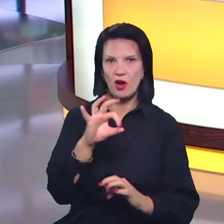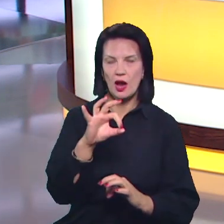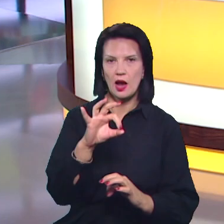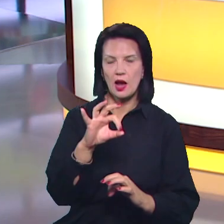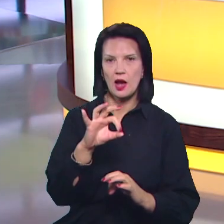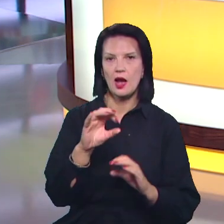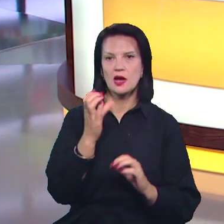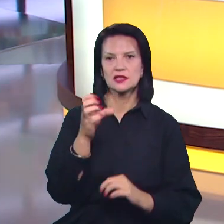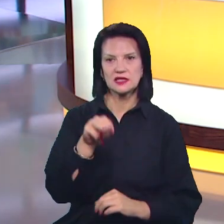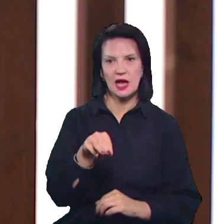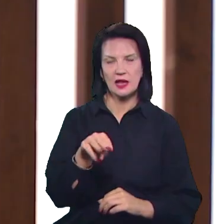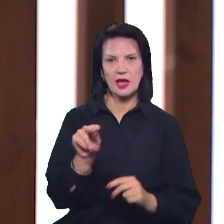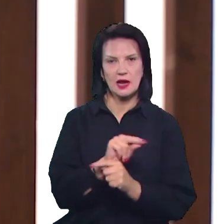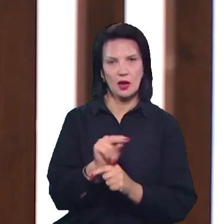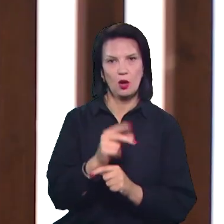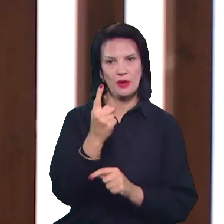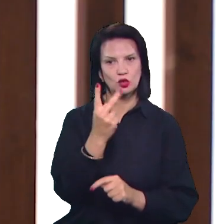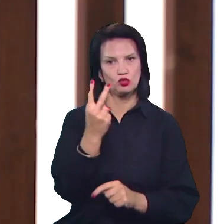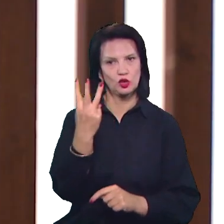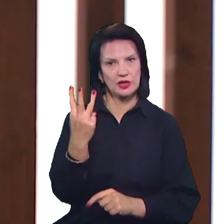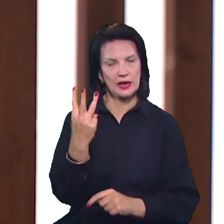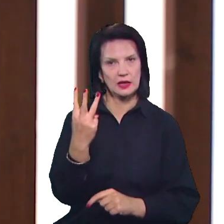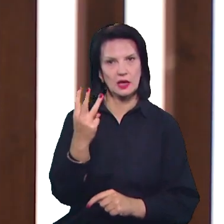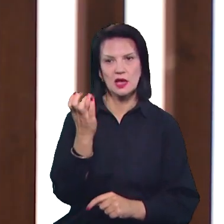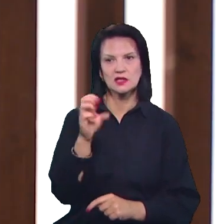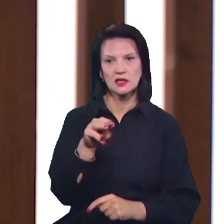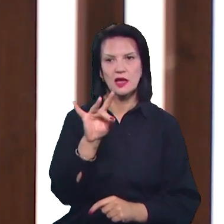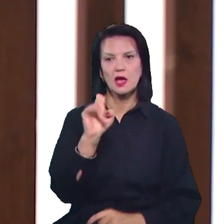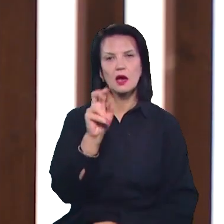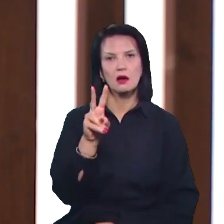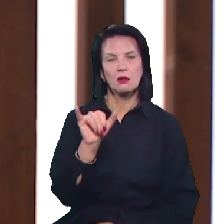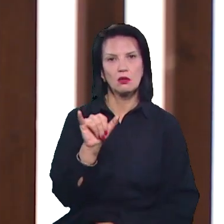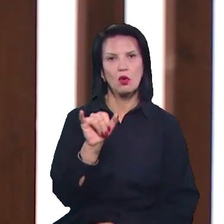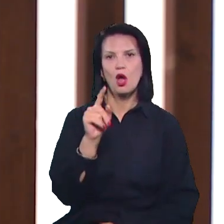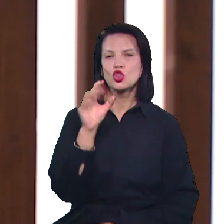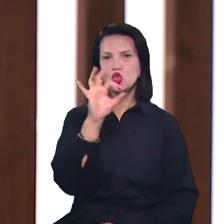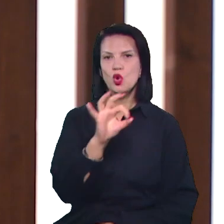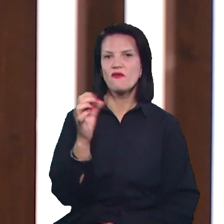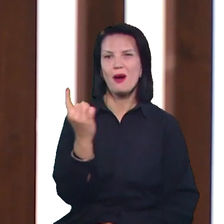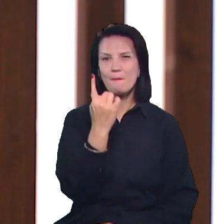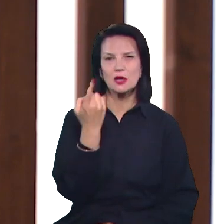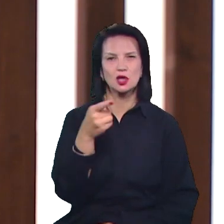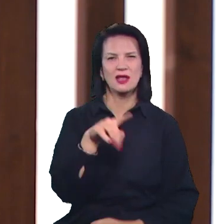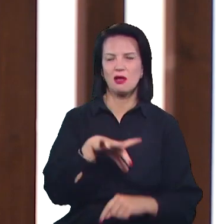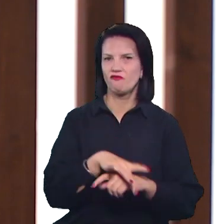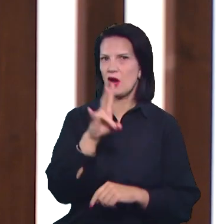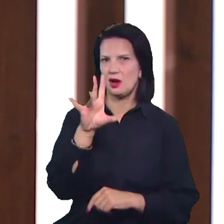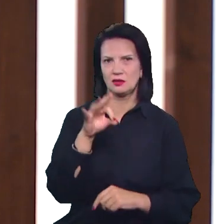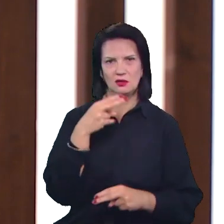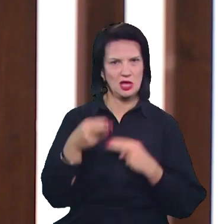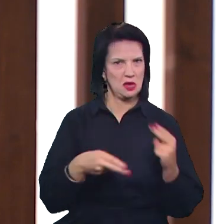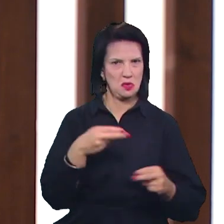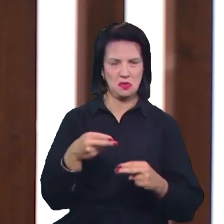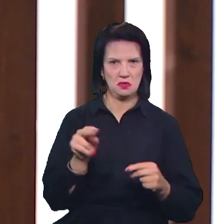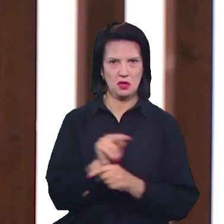лікування нульовою, першою, другою, третьою стадією раку. Так ось нульова та перша стадія – це фактично хірургічне